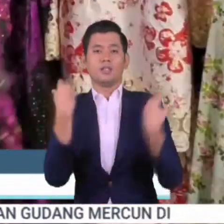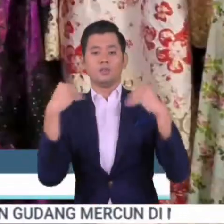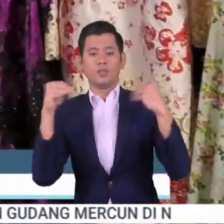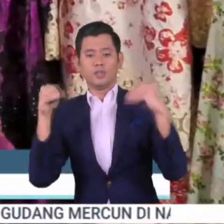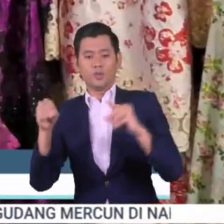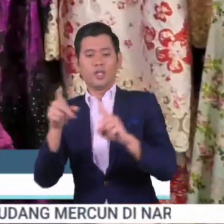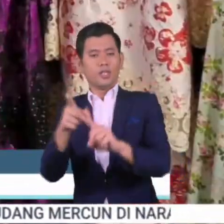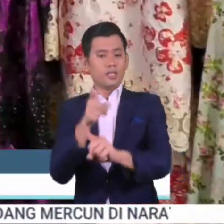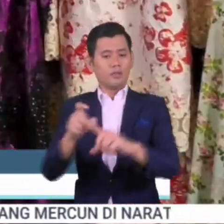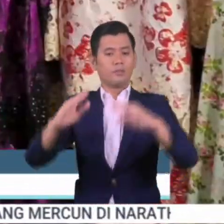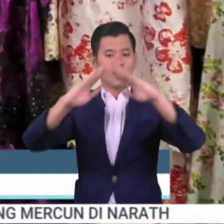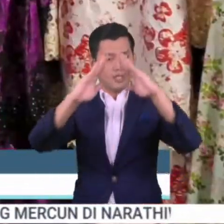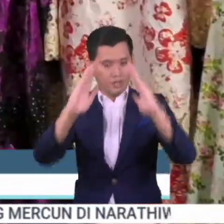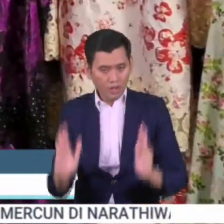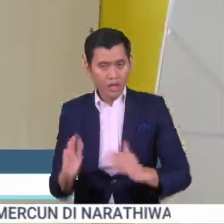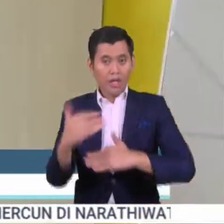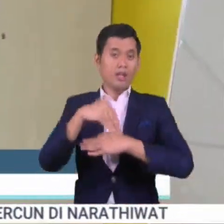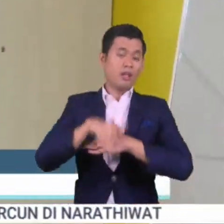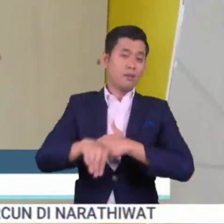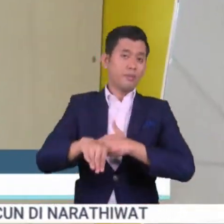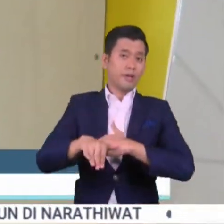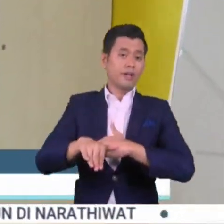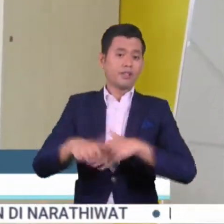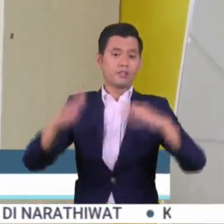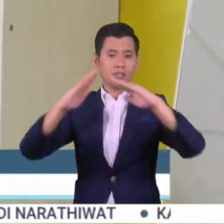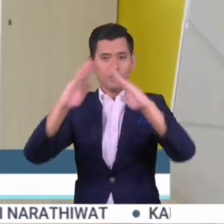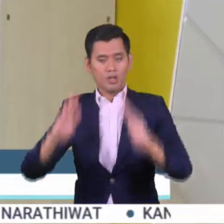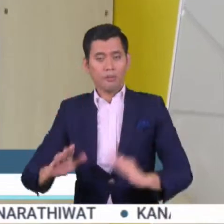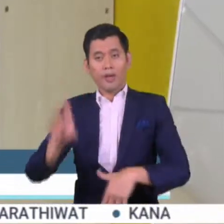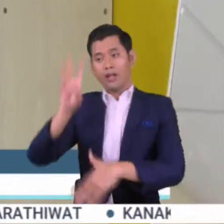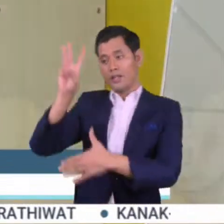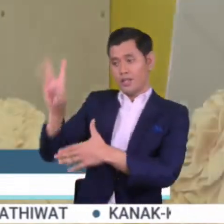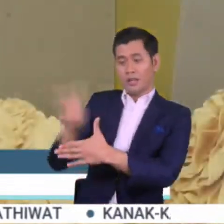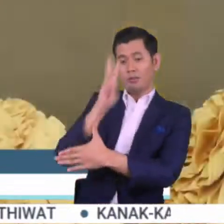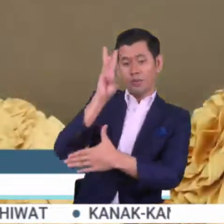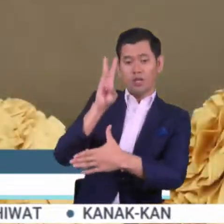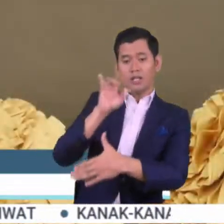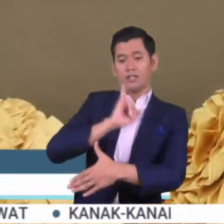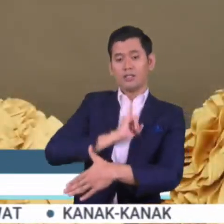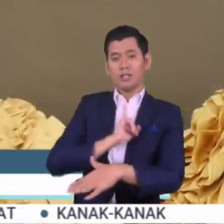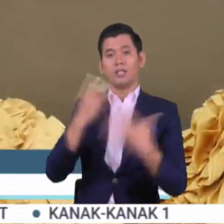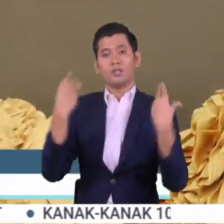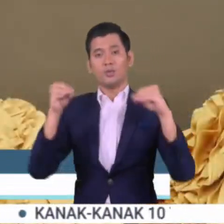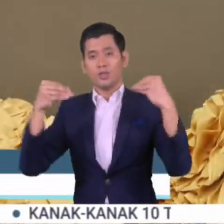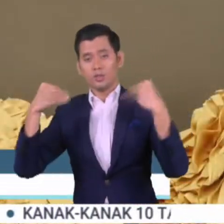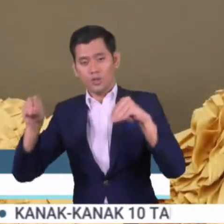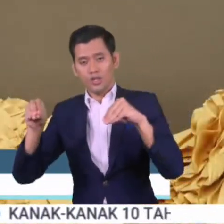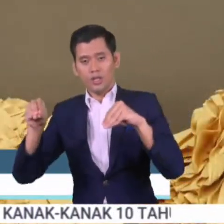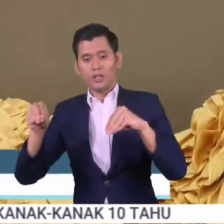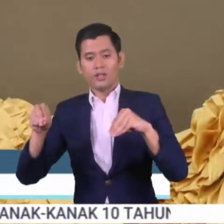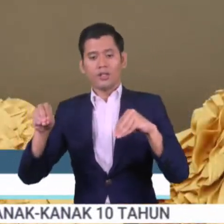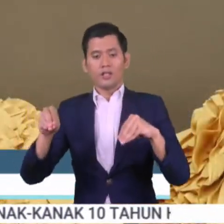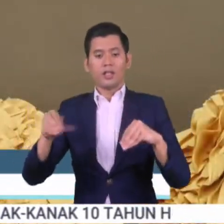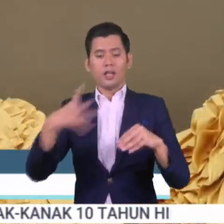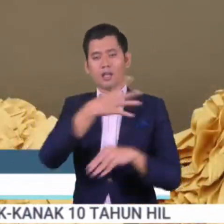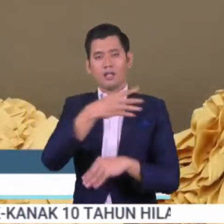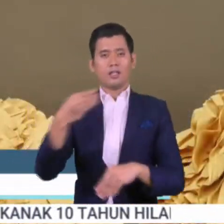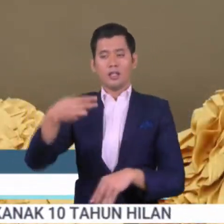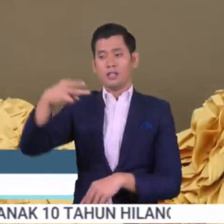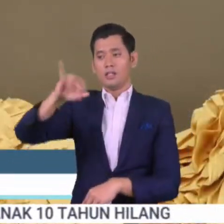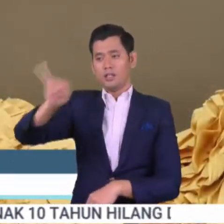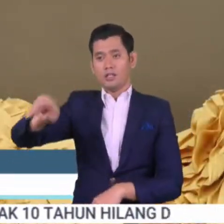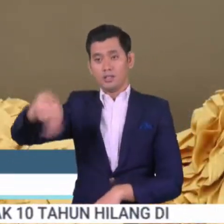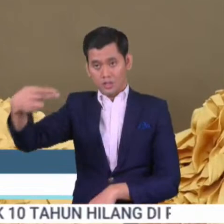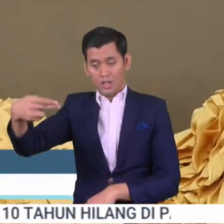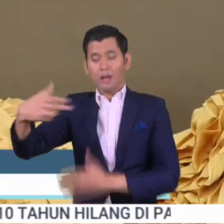rumah. Lepas daripada rumah selama 6 bulan saya settle Hijrah tu dan pihak Hijrah datang